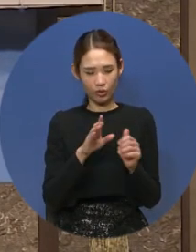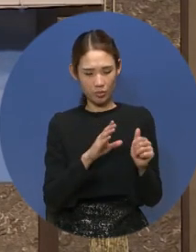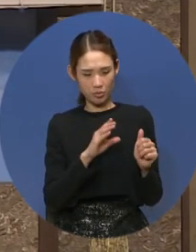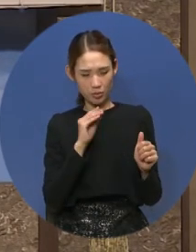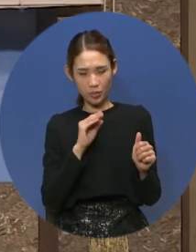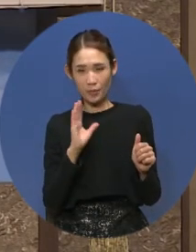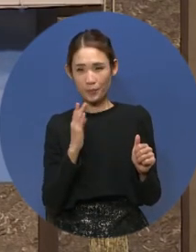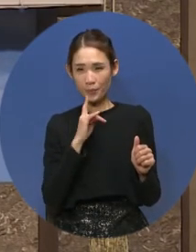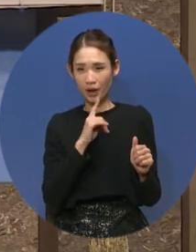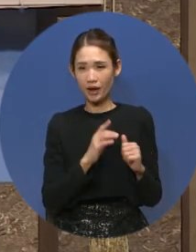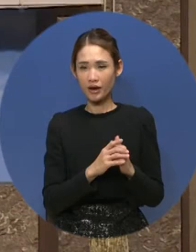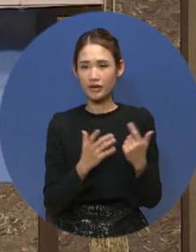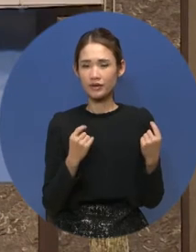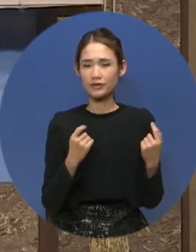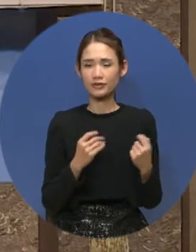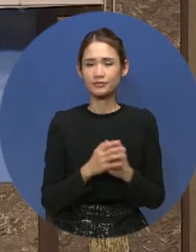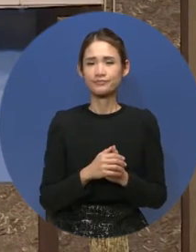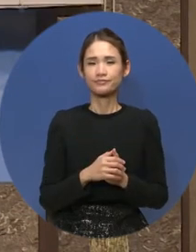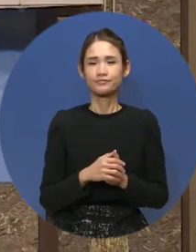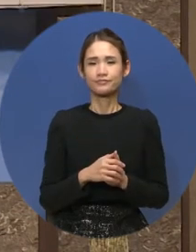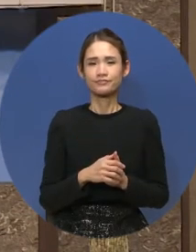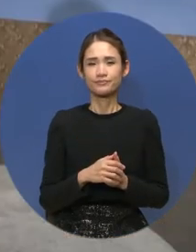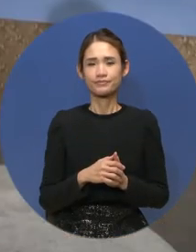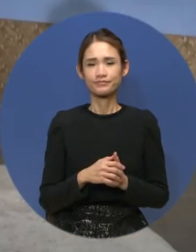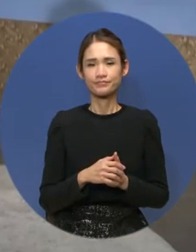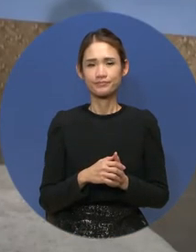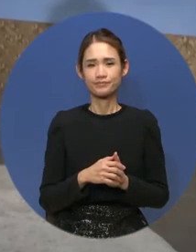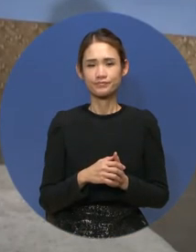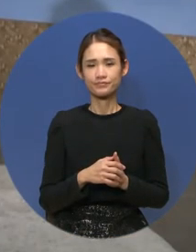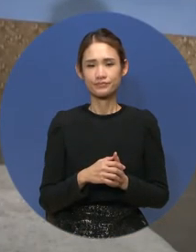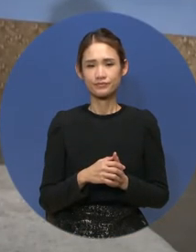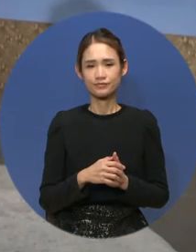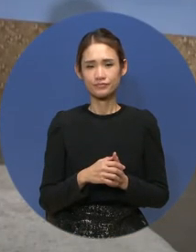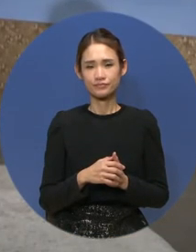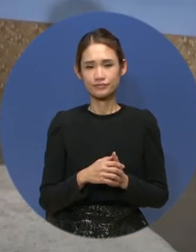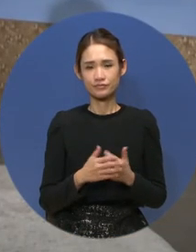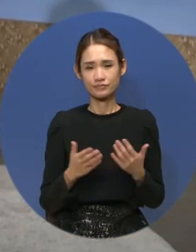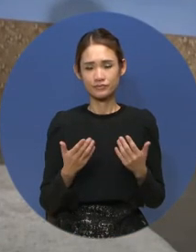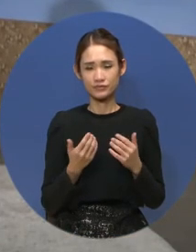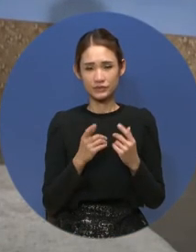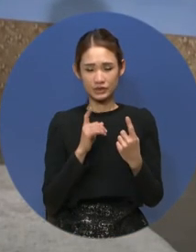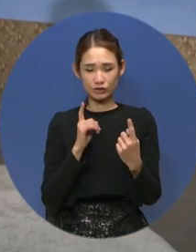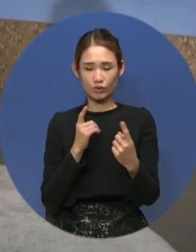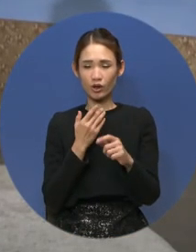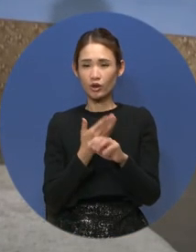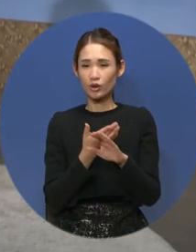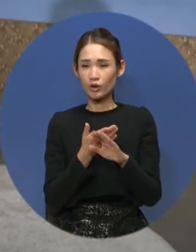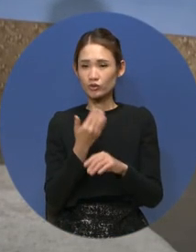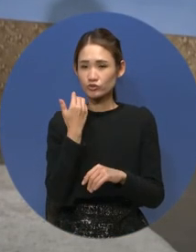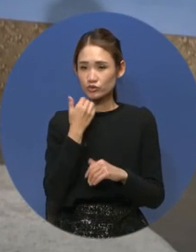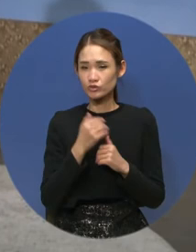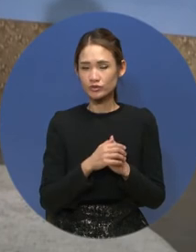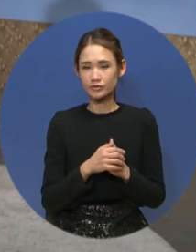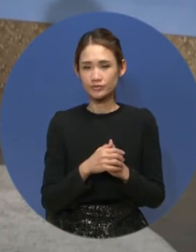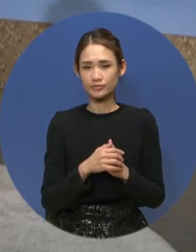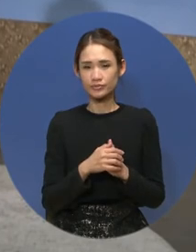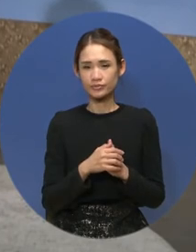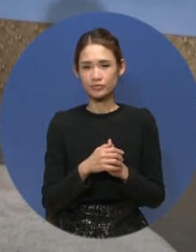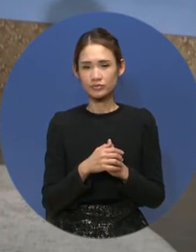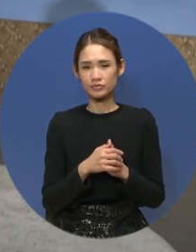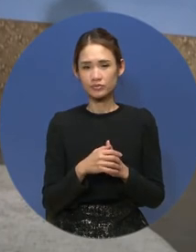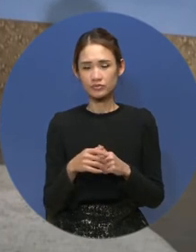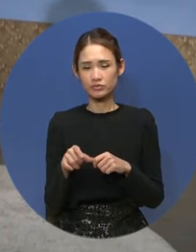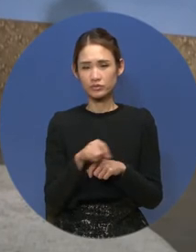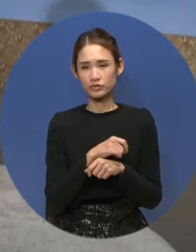선도적인 아마 모델이 될 거라고 생각합니다. 네. 네. 그럼 주로 어떤 분들이 지원 대상이 될까요? 지금